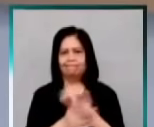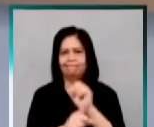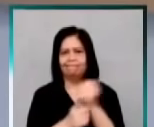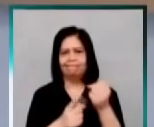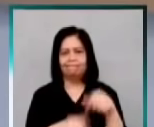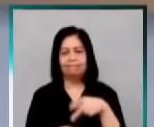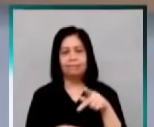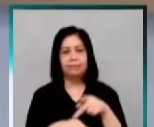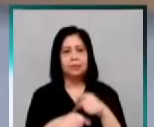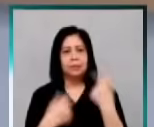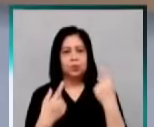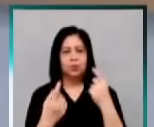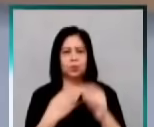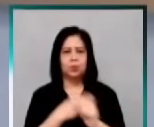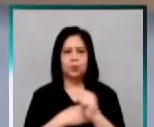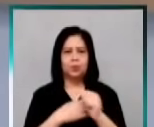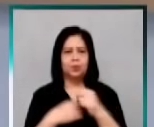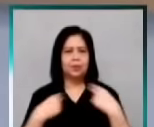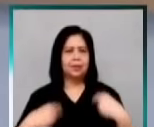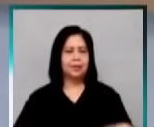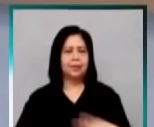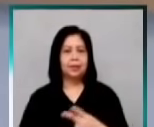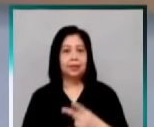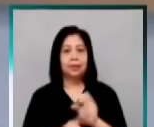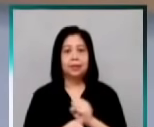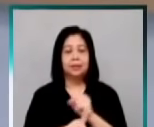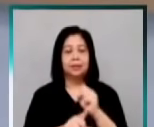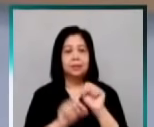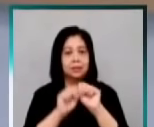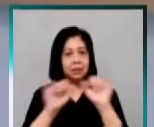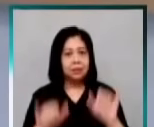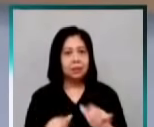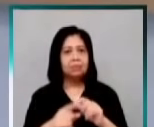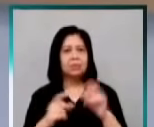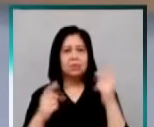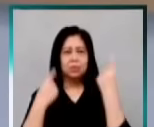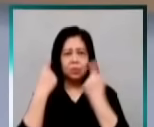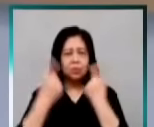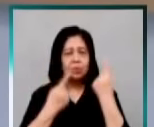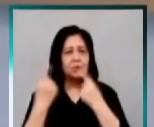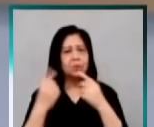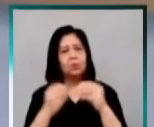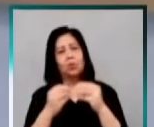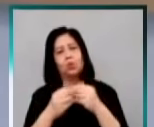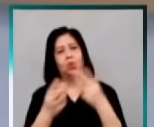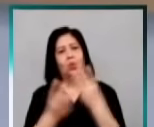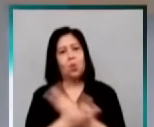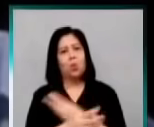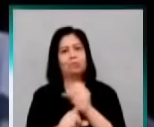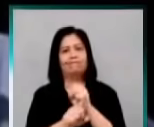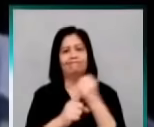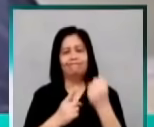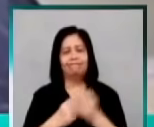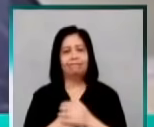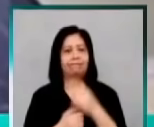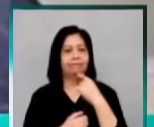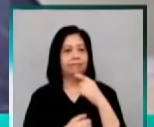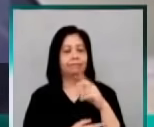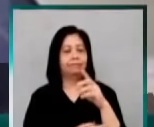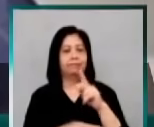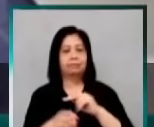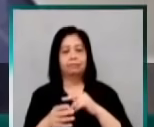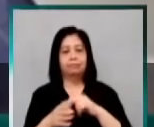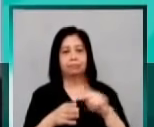na raw ang healthcare system ng bansa at nangangamba silang titindi pa ang sitwasyon. Ayon sa Health Professionals Alliance